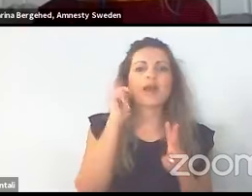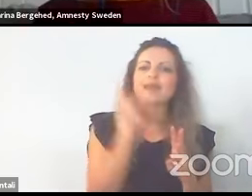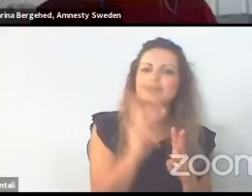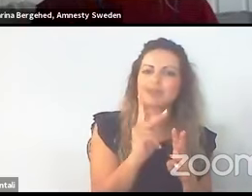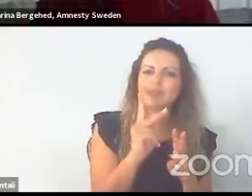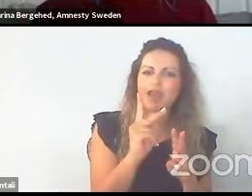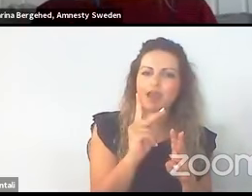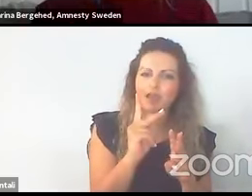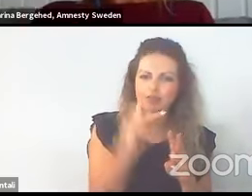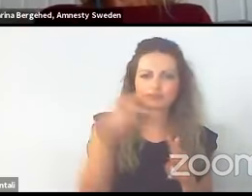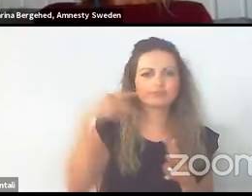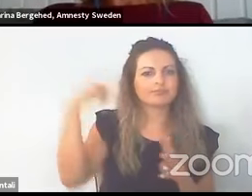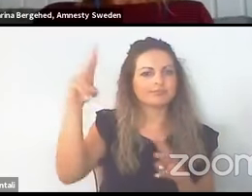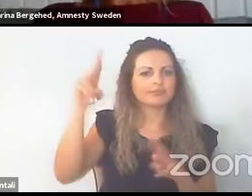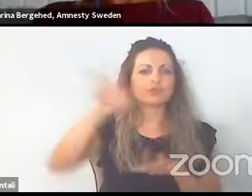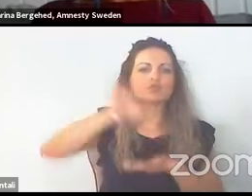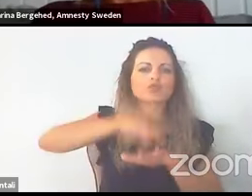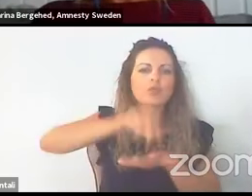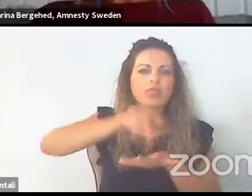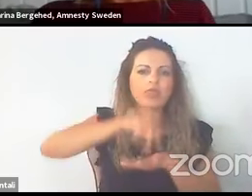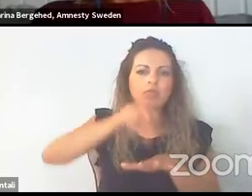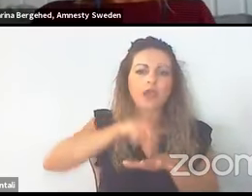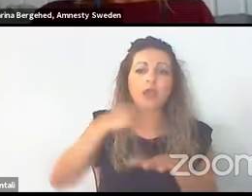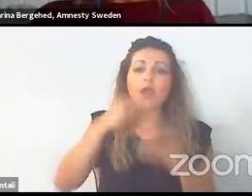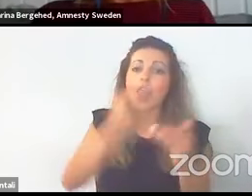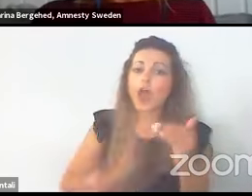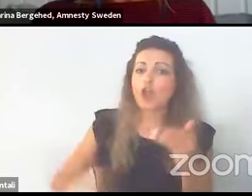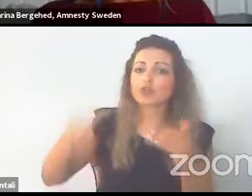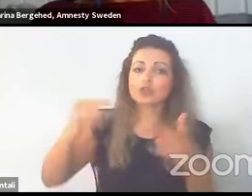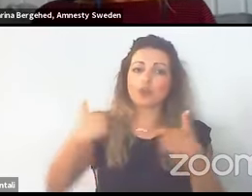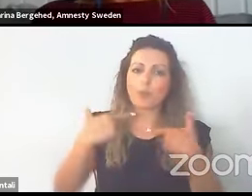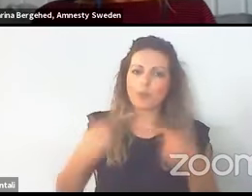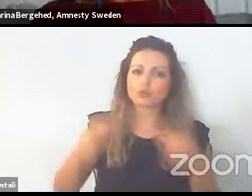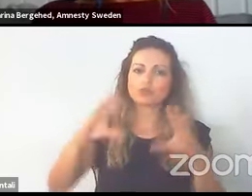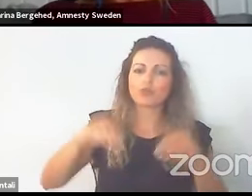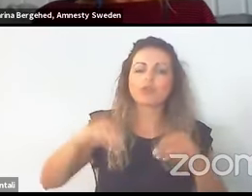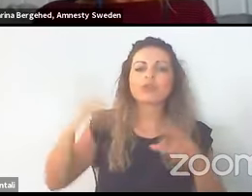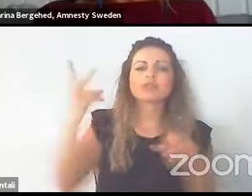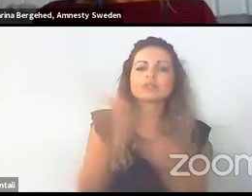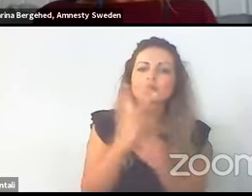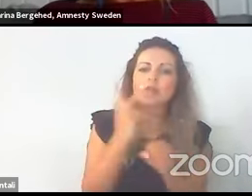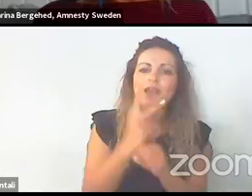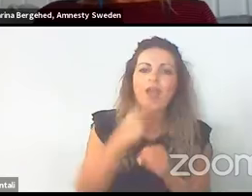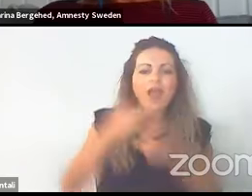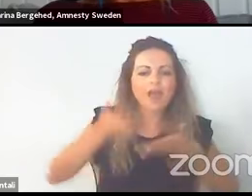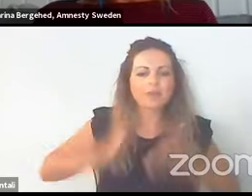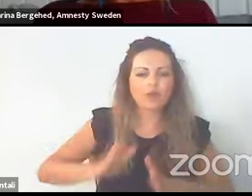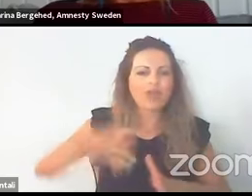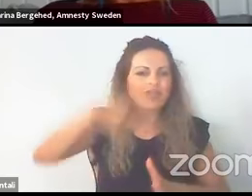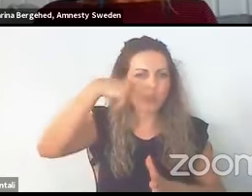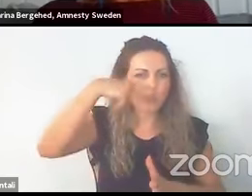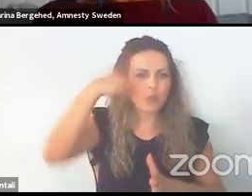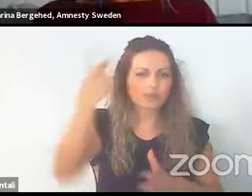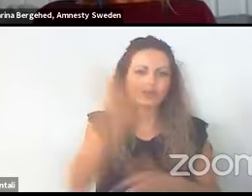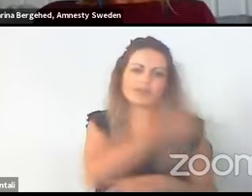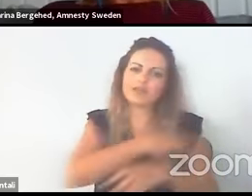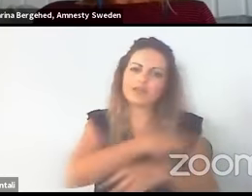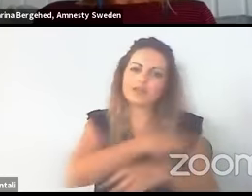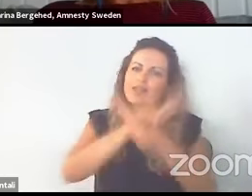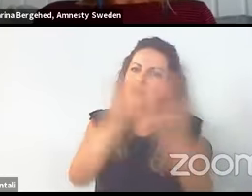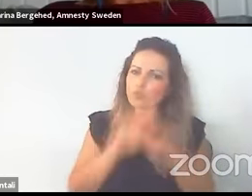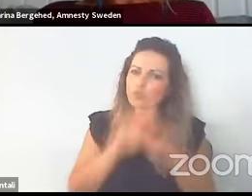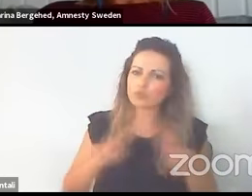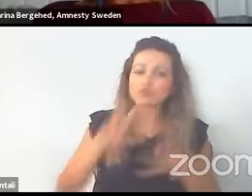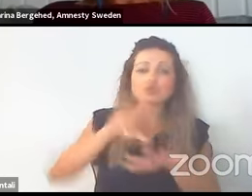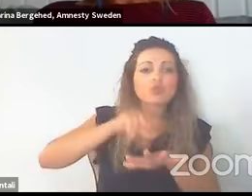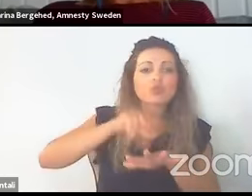σύμβουλος πολιτικής για τα δικαιώματα των γυναικών και για τα σεξουαλικά και αναπαραγωγικά δικαιώματα της Διεθνούς Αμνηστίας στη Σουηδία.